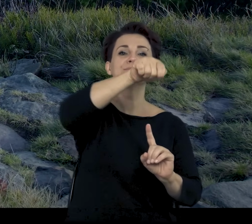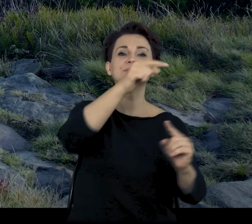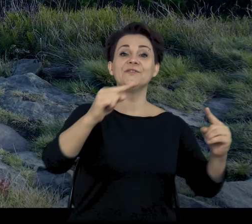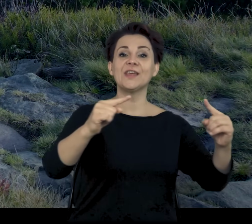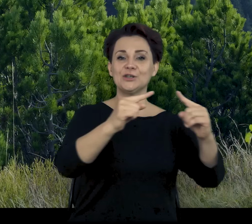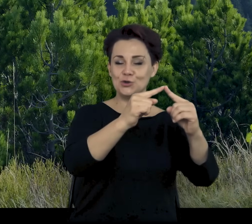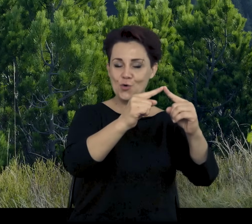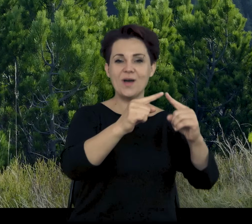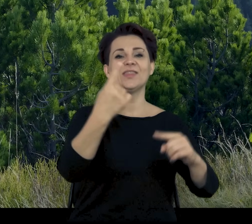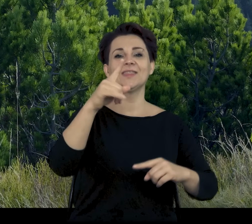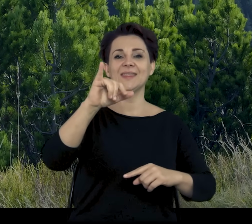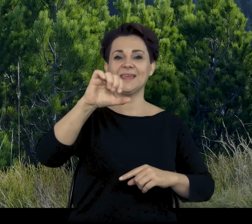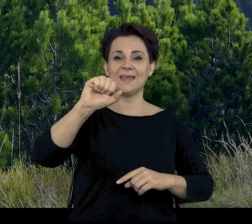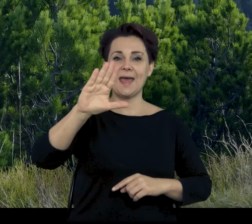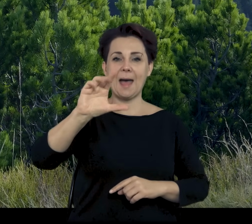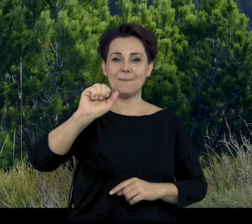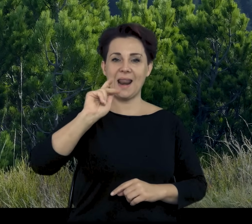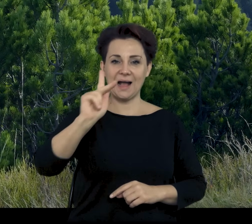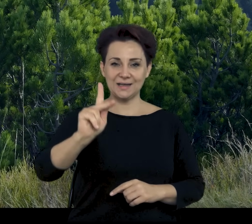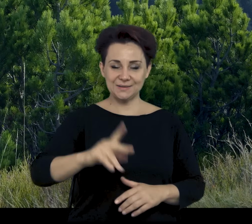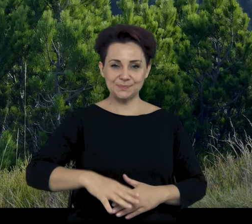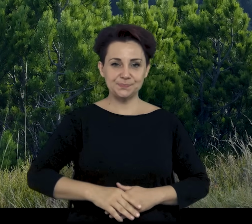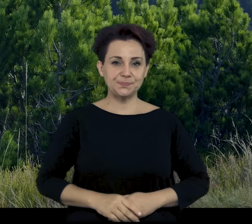wierzchołkiem zwanym Diablakiem.